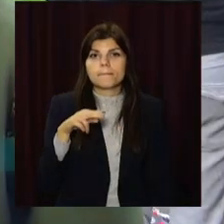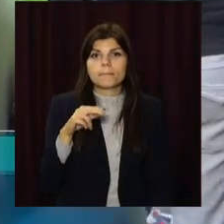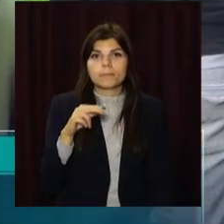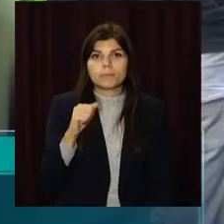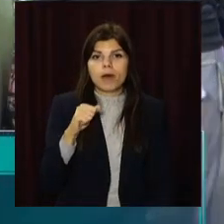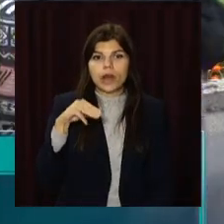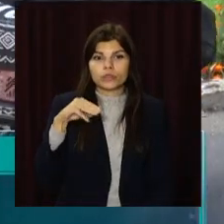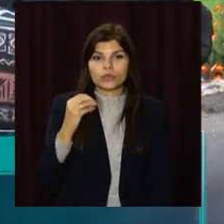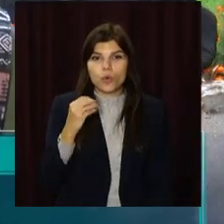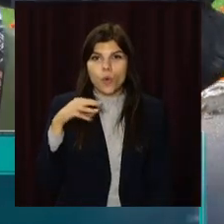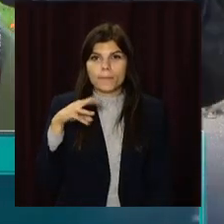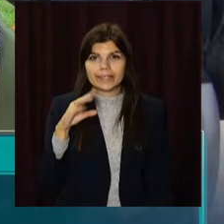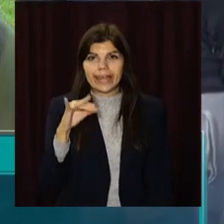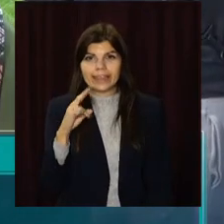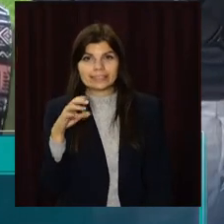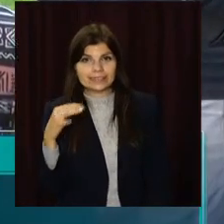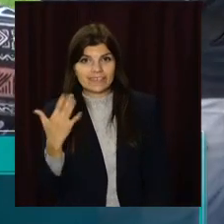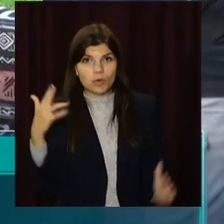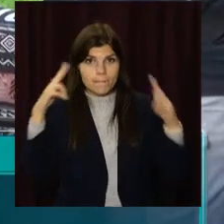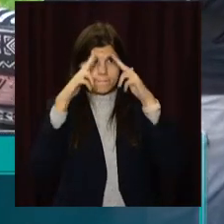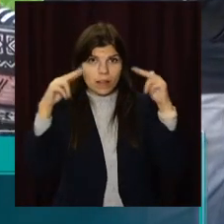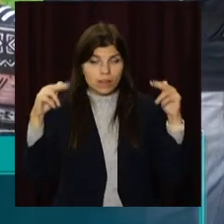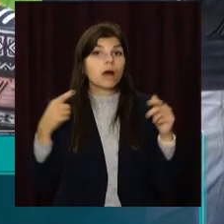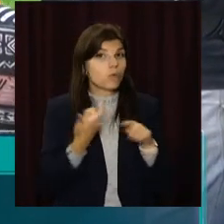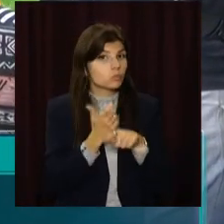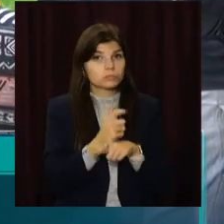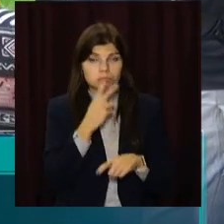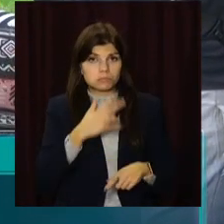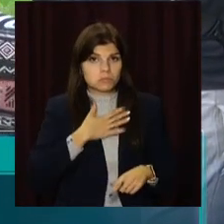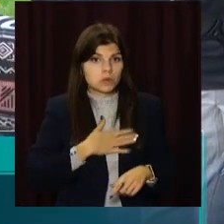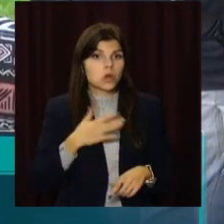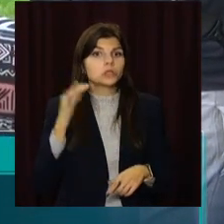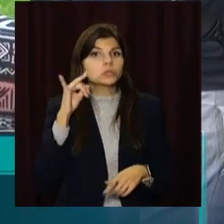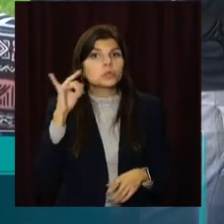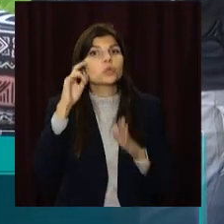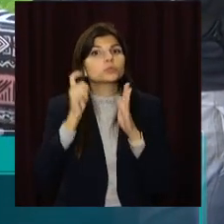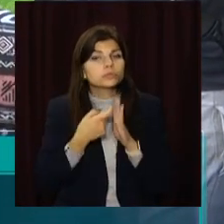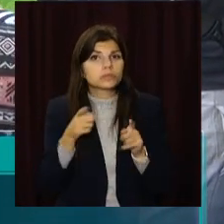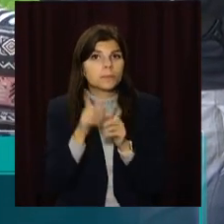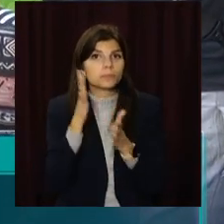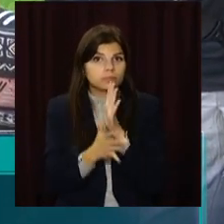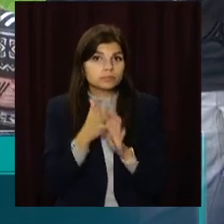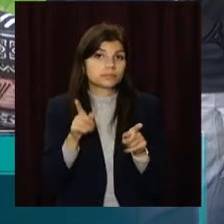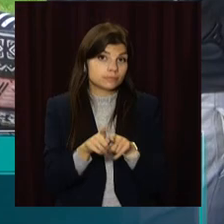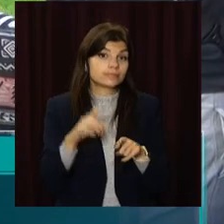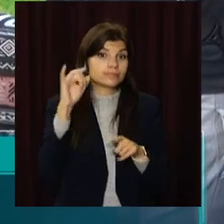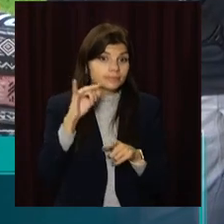гарний день узнати краще нашу історію нашого міста, наших парків. І така велика